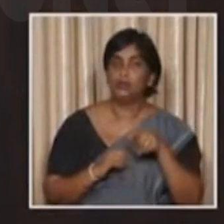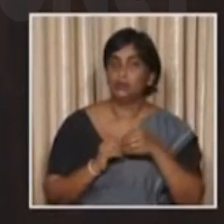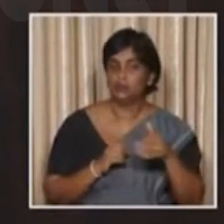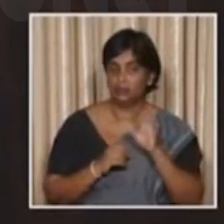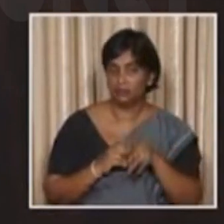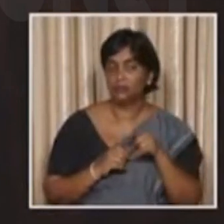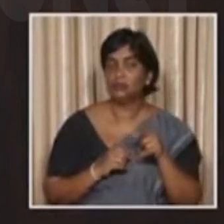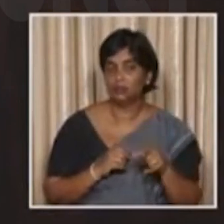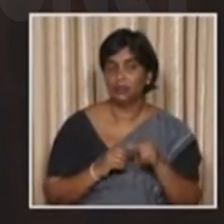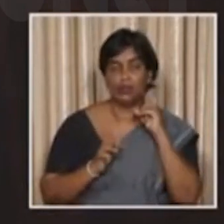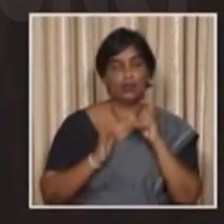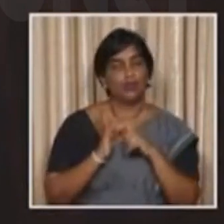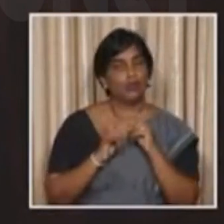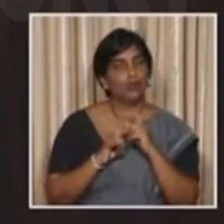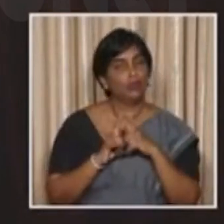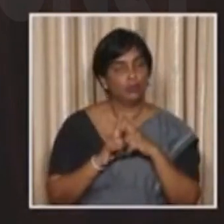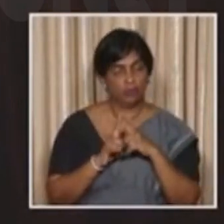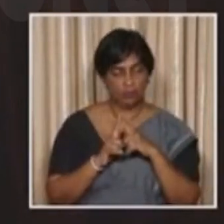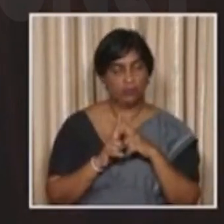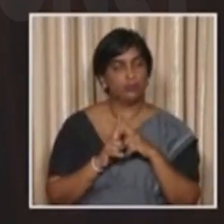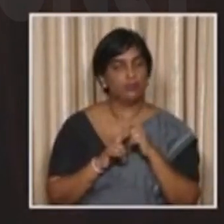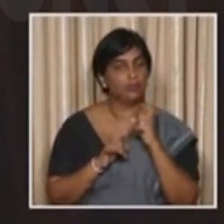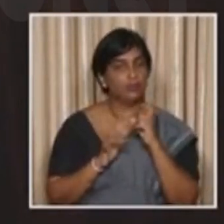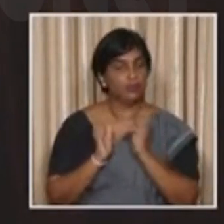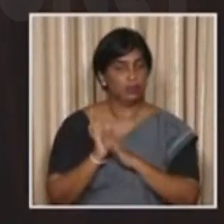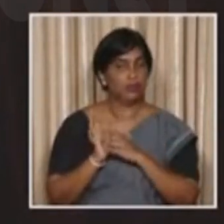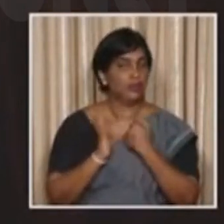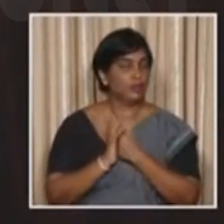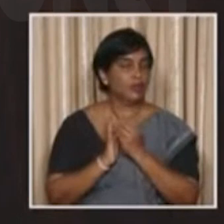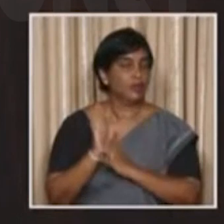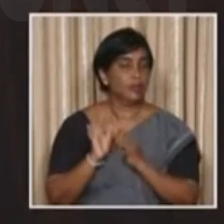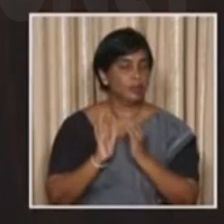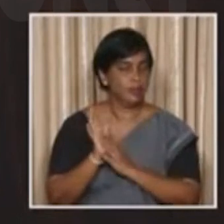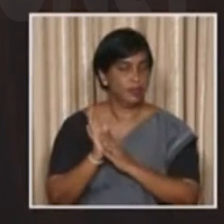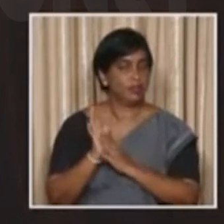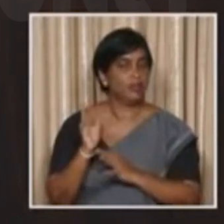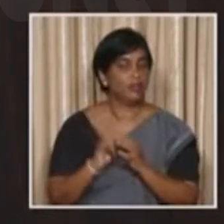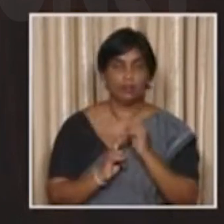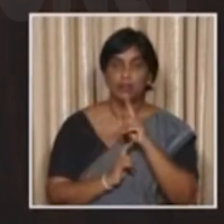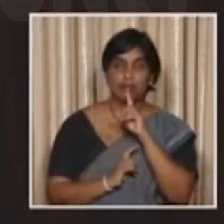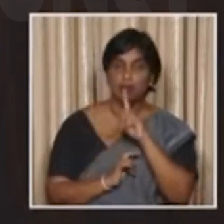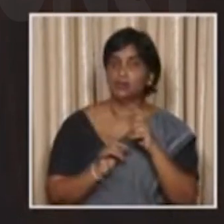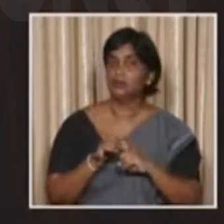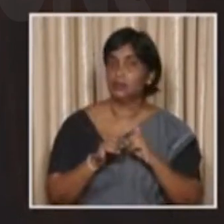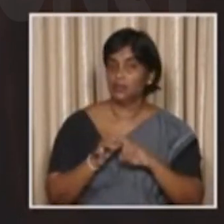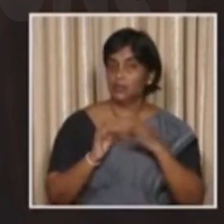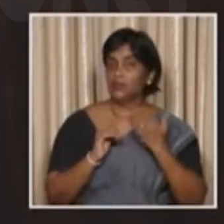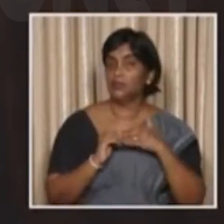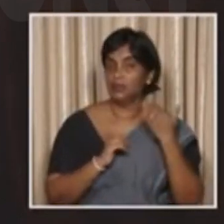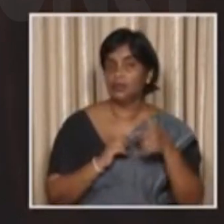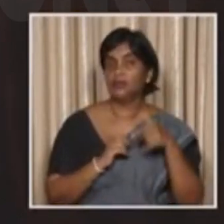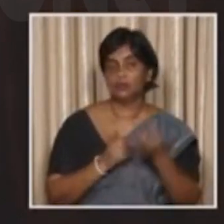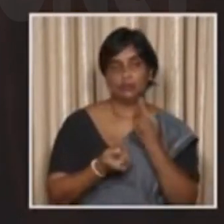තියෙනවා කියලා කෝප් කමිටුව හමුවේ ගරු මහින්දානන්ද අලුත්ගමගේ මැතිතුමා මතු කළ ප්‍රශ්නයකට පසුවයි